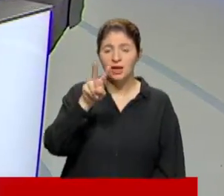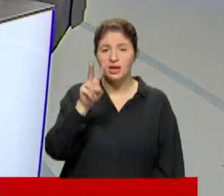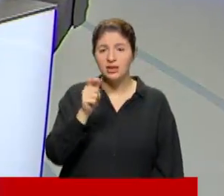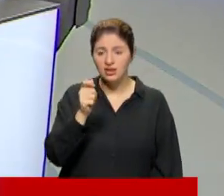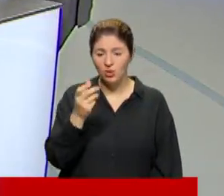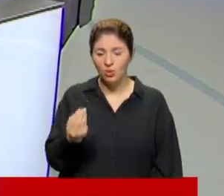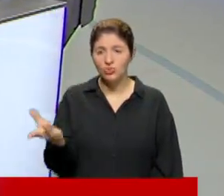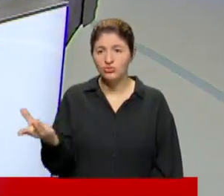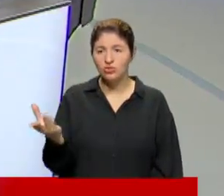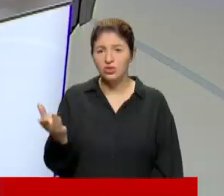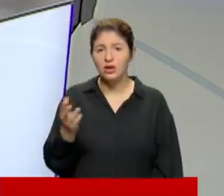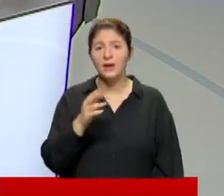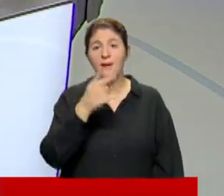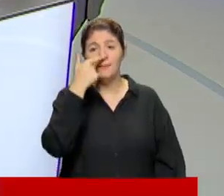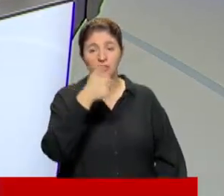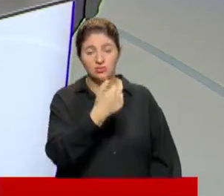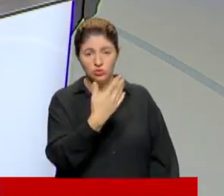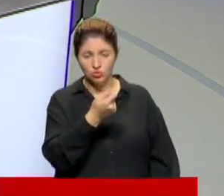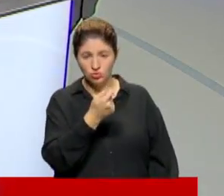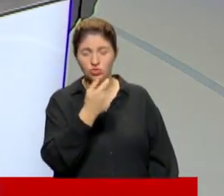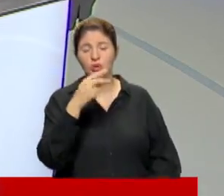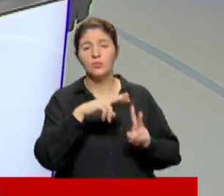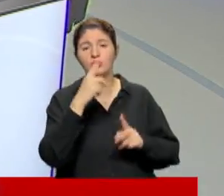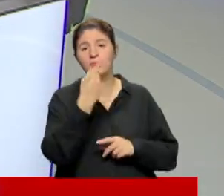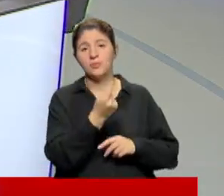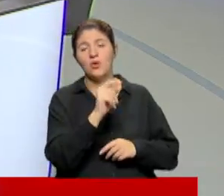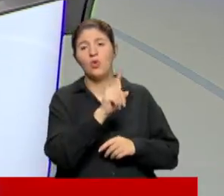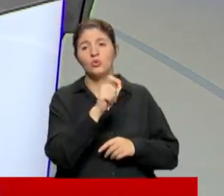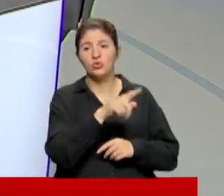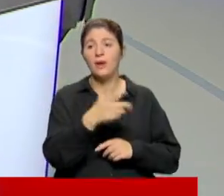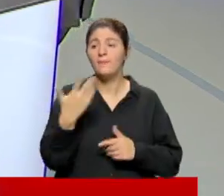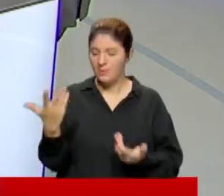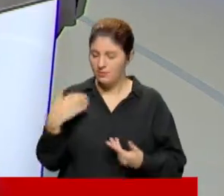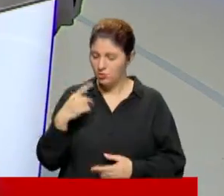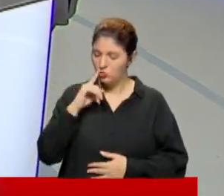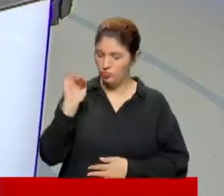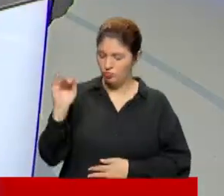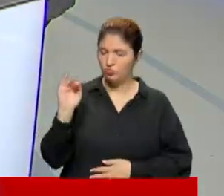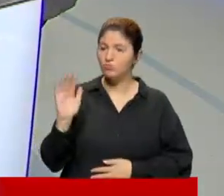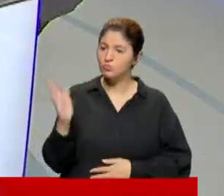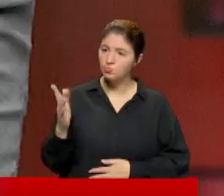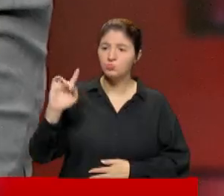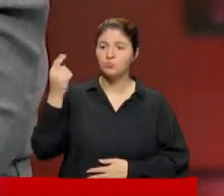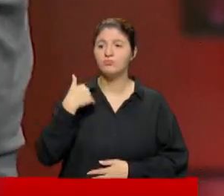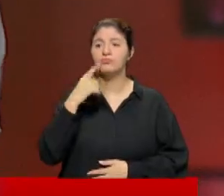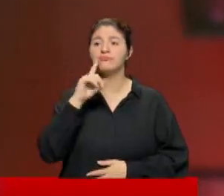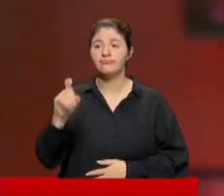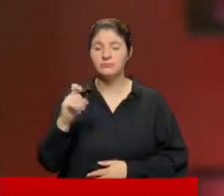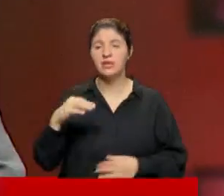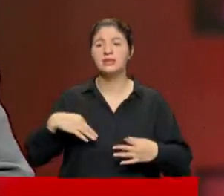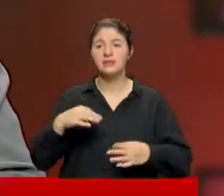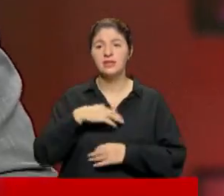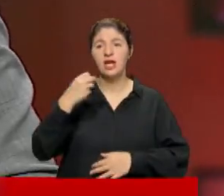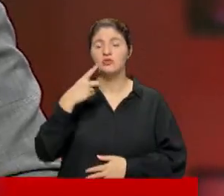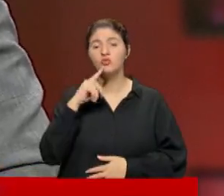çıktı Mazot benzin 65 kuruş motorun de 1 L 10 kuruş Ben Pekala Şimdi soruyorum iktidara soruyorum Sayın Recep